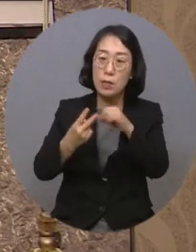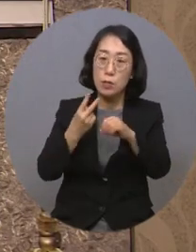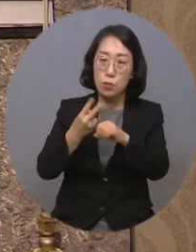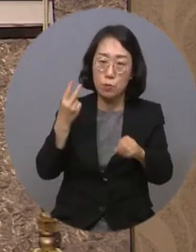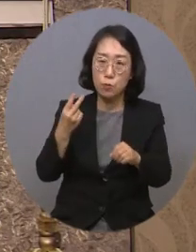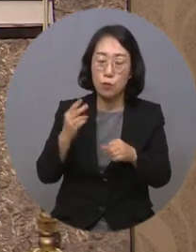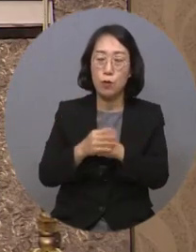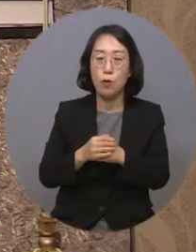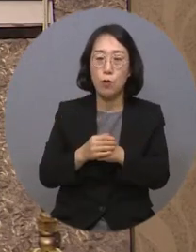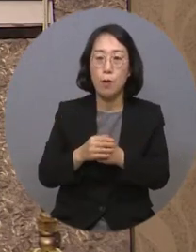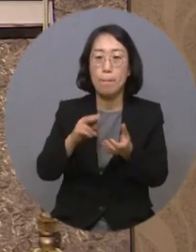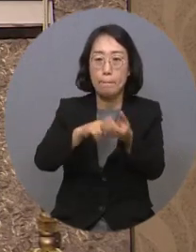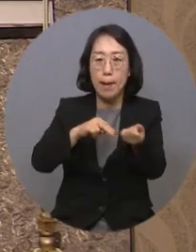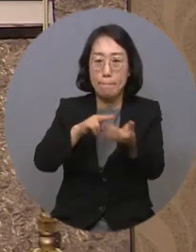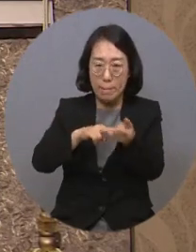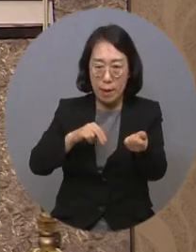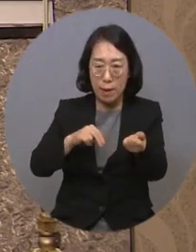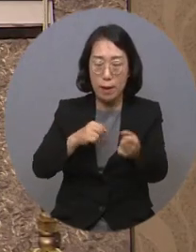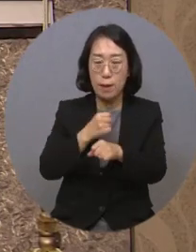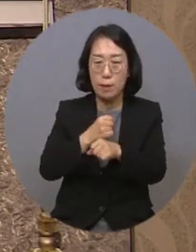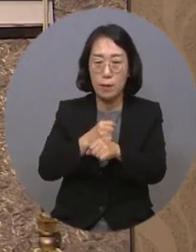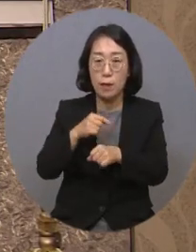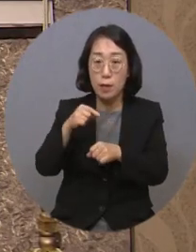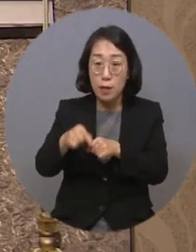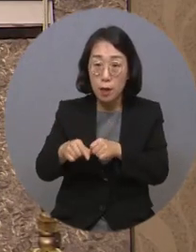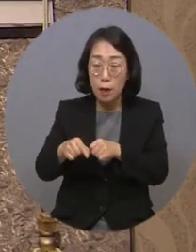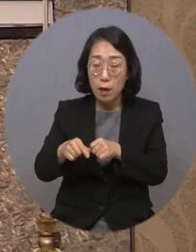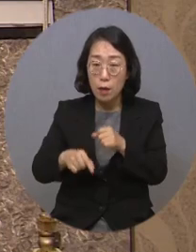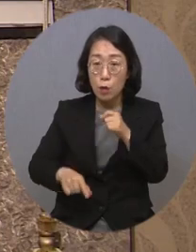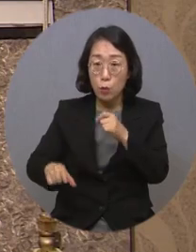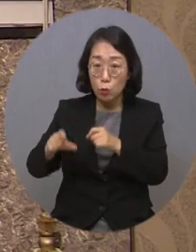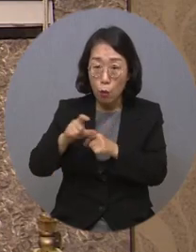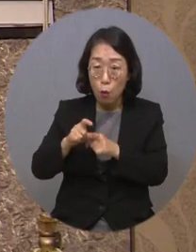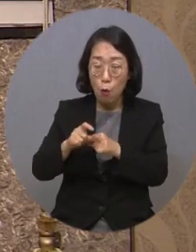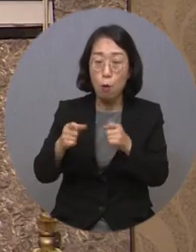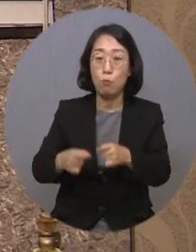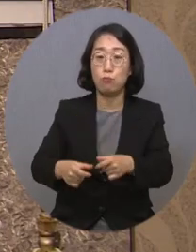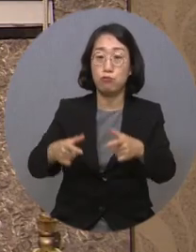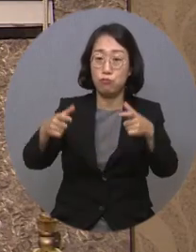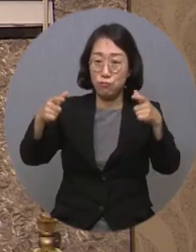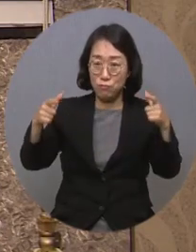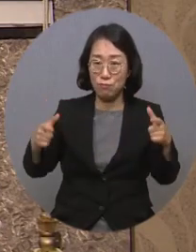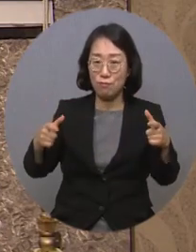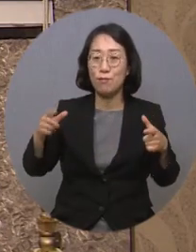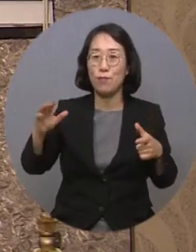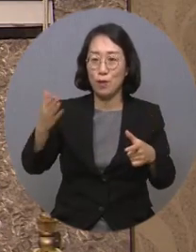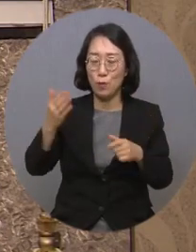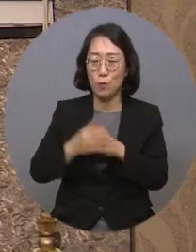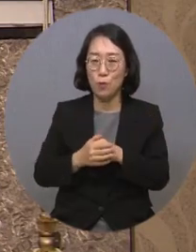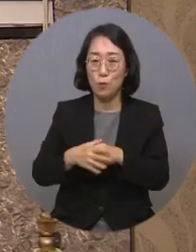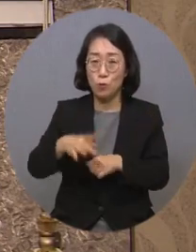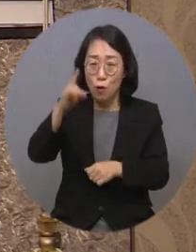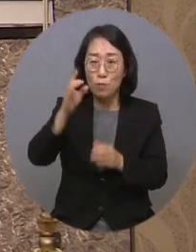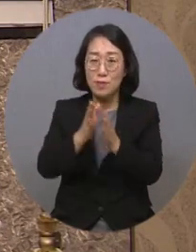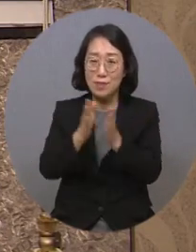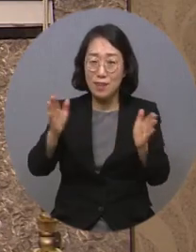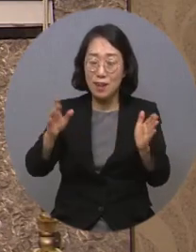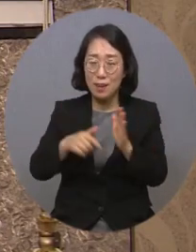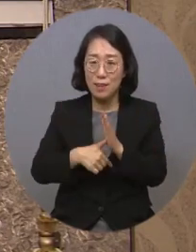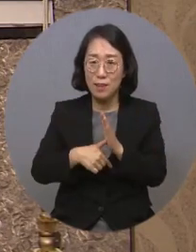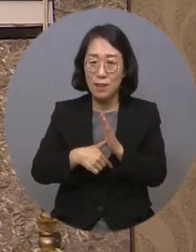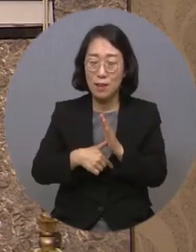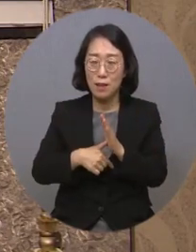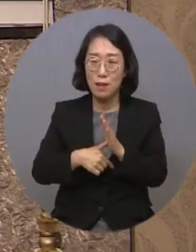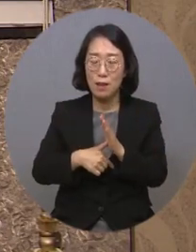네. 그래서 이제 그 사업이 주업보다 더 이제 매출이 훨씬 늘어난 상황이 됐고 처음 시작할 때는 저희가 평균 임금